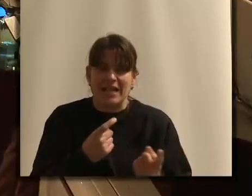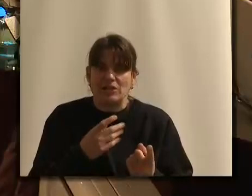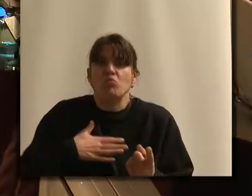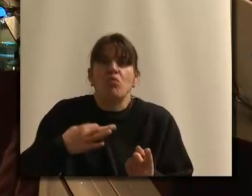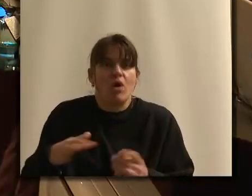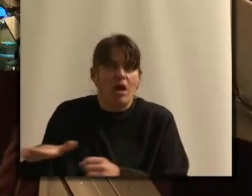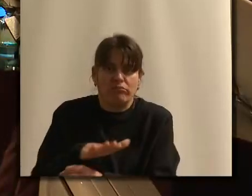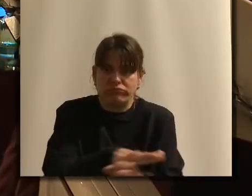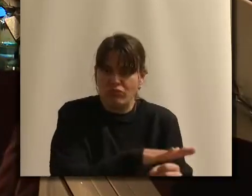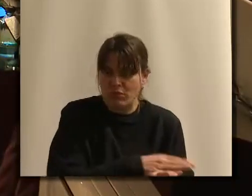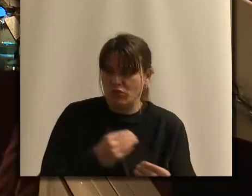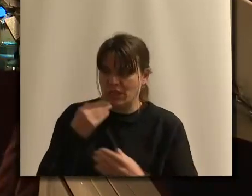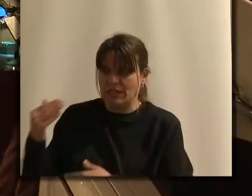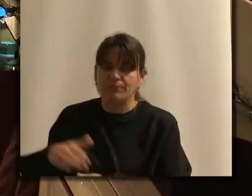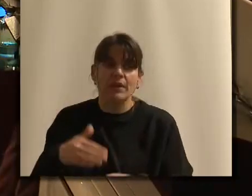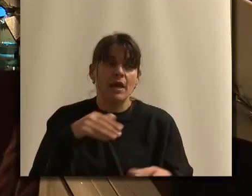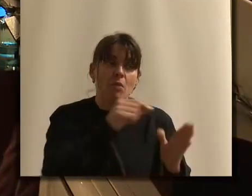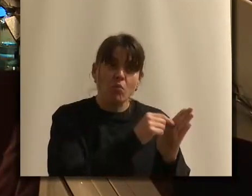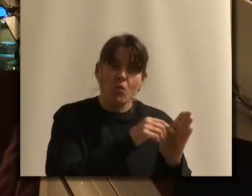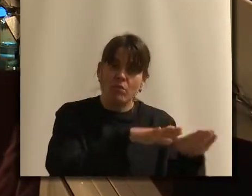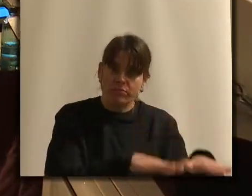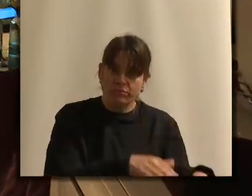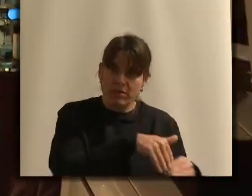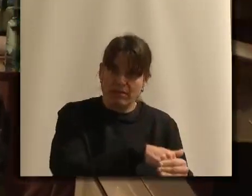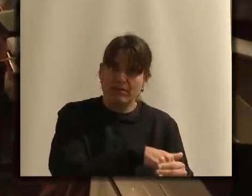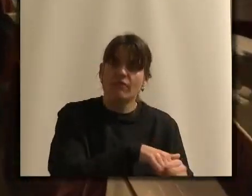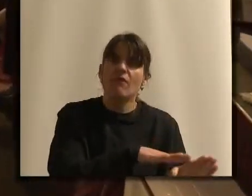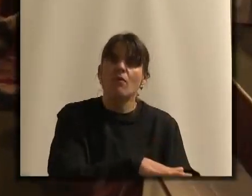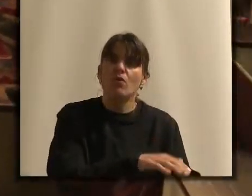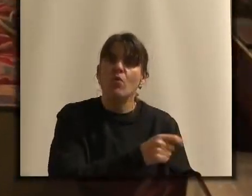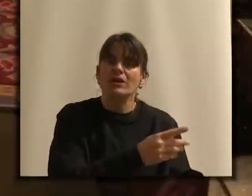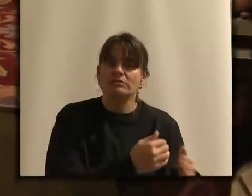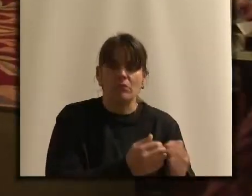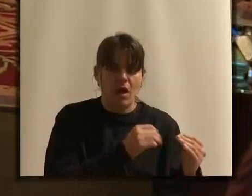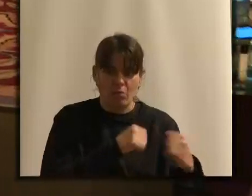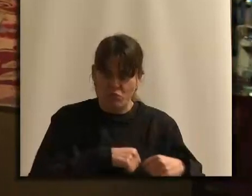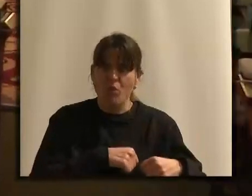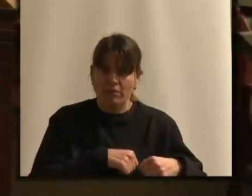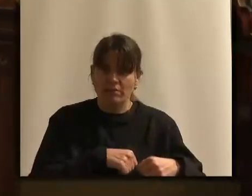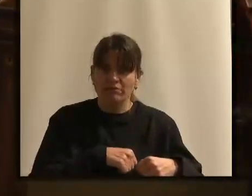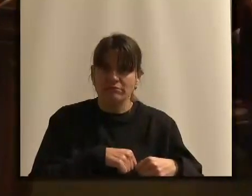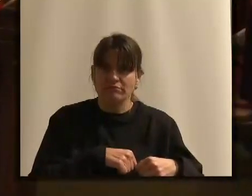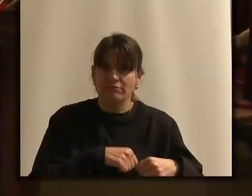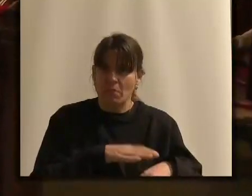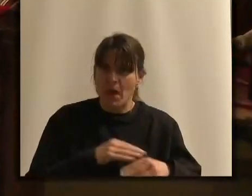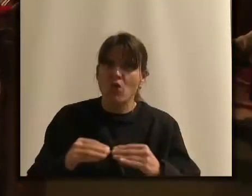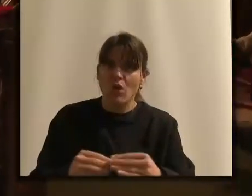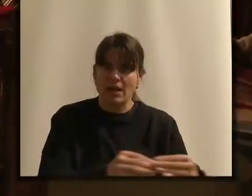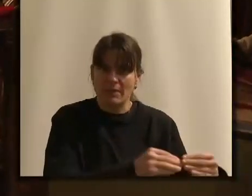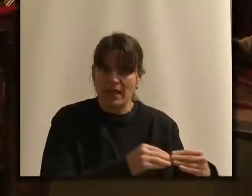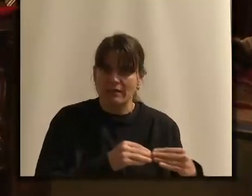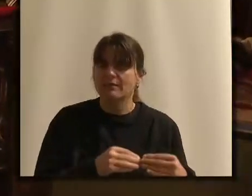Moltes gràcies. Doncs passem a votació d'aquest punt. Vots a favor. Es queda aprovat per